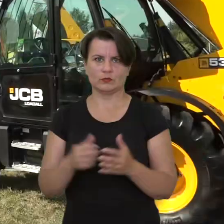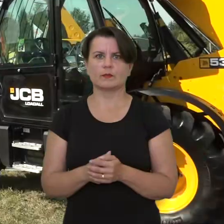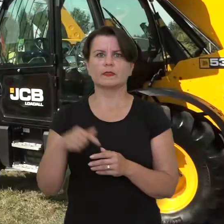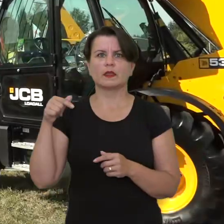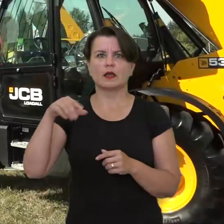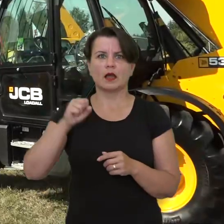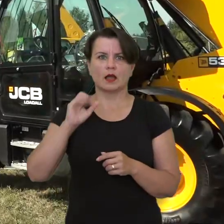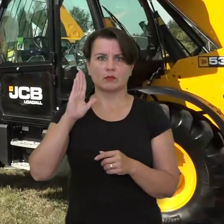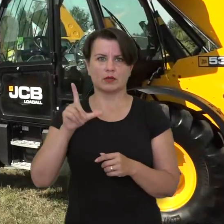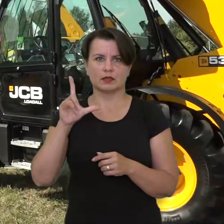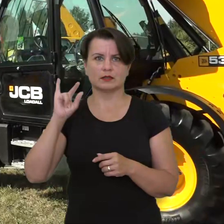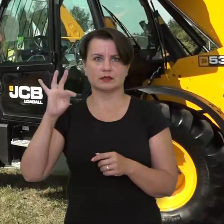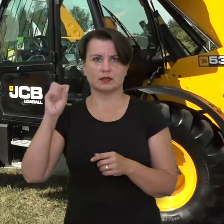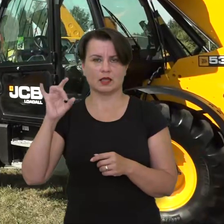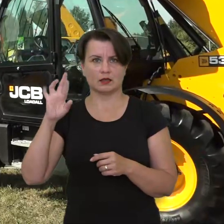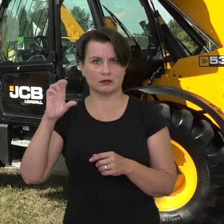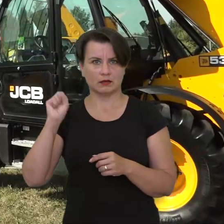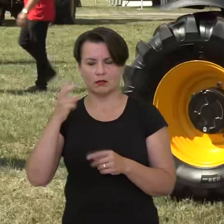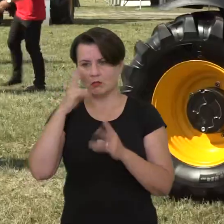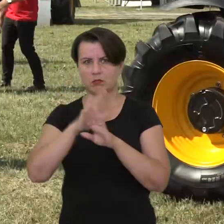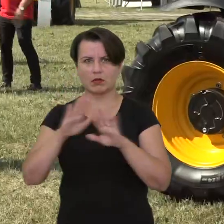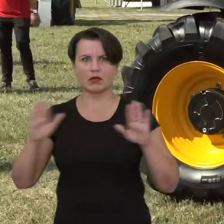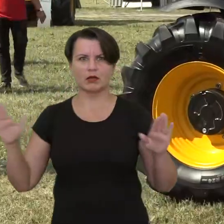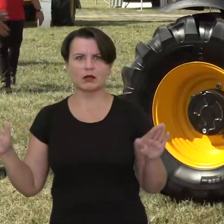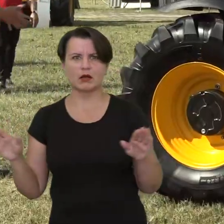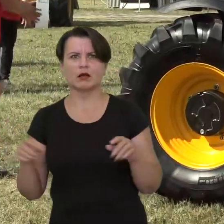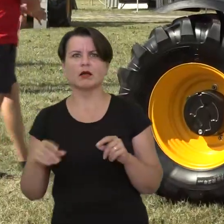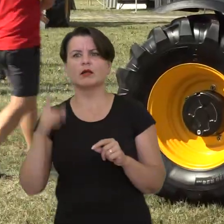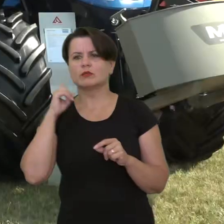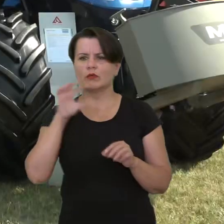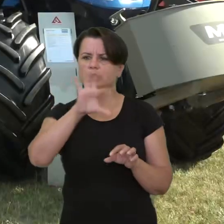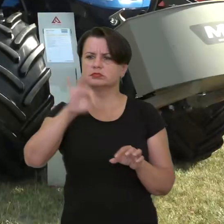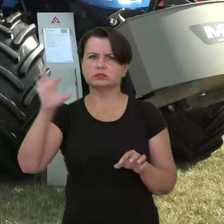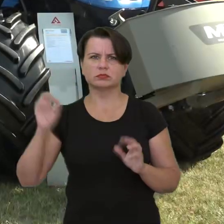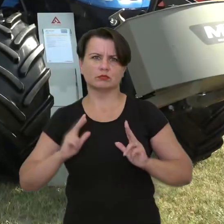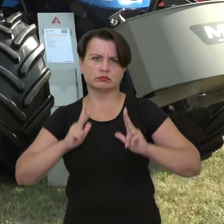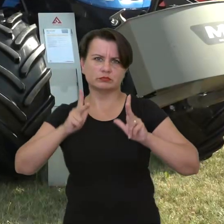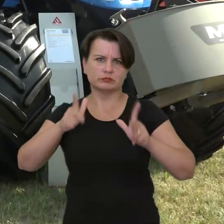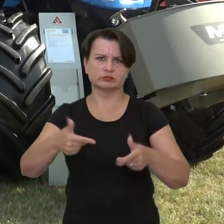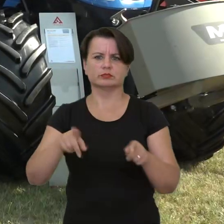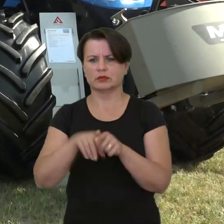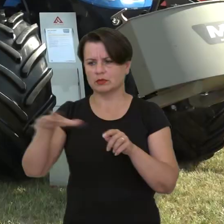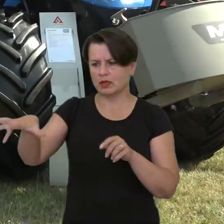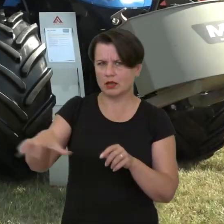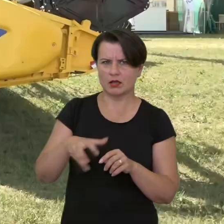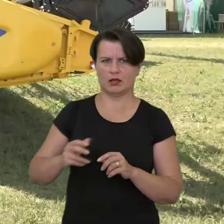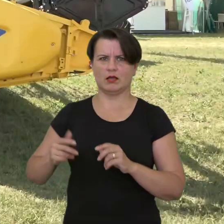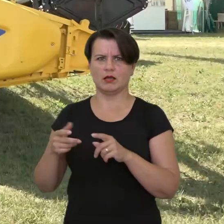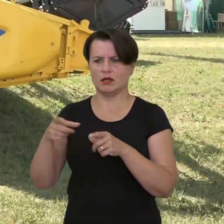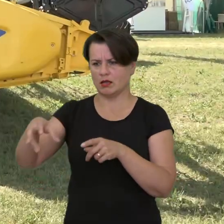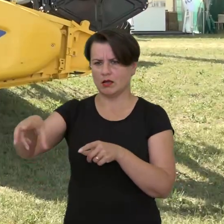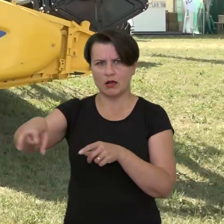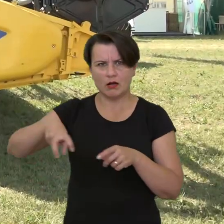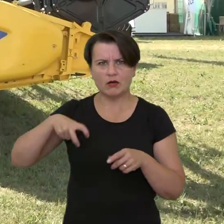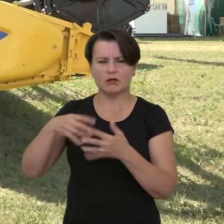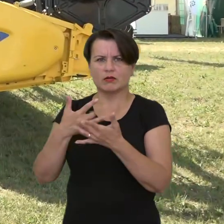ūkio technikos tiekėjai akcinė bendrovė Litagra šioje parodoje demonstravo itin didžiulį pasirinkimą tiek traktorių, tiek žemės ūkio padargų